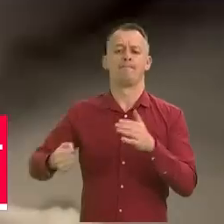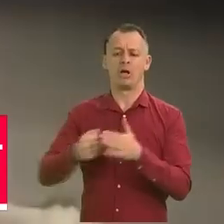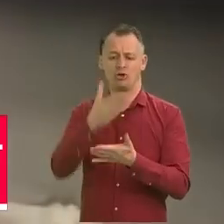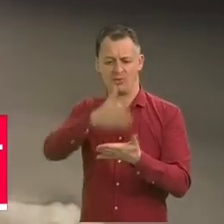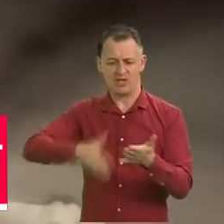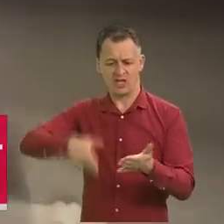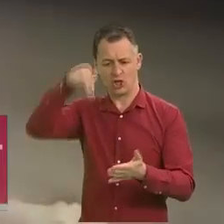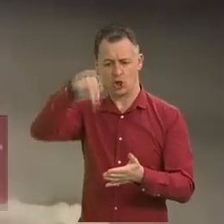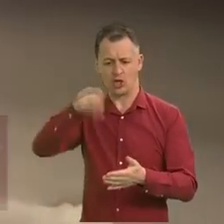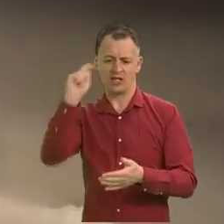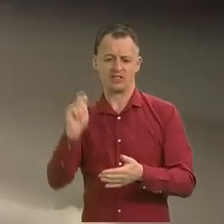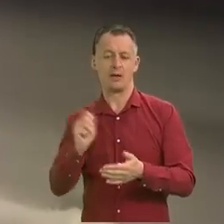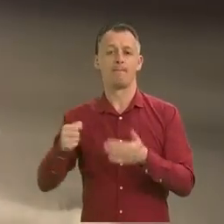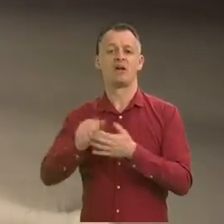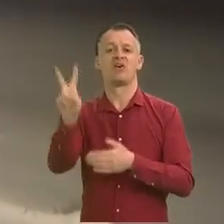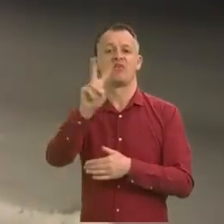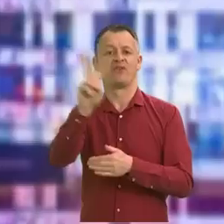țării până vineri dimineață.